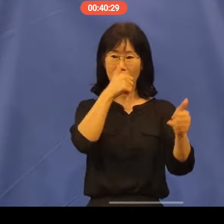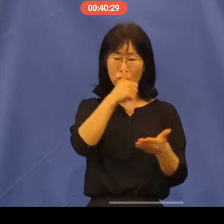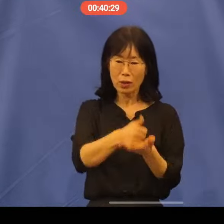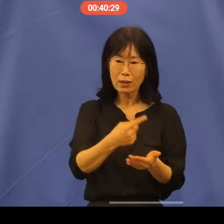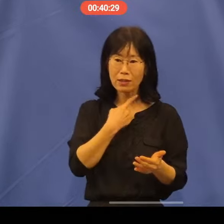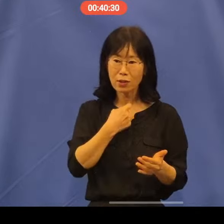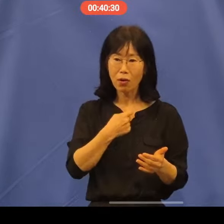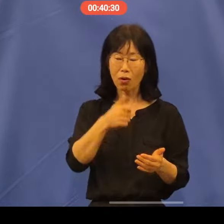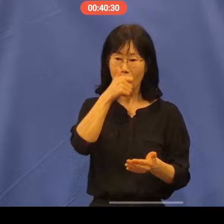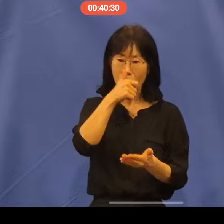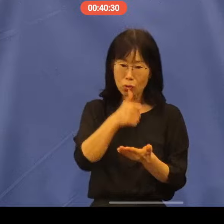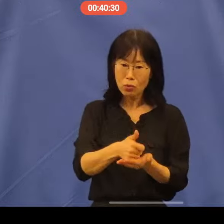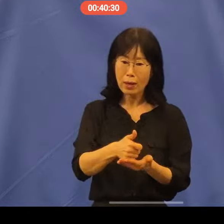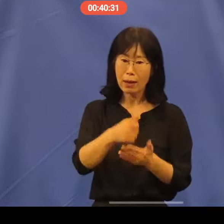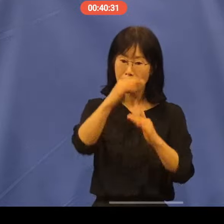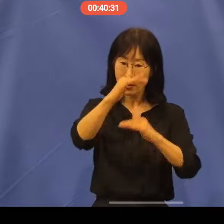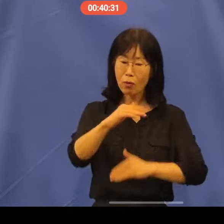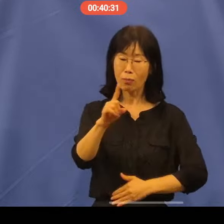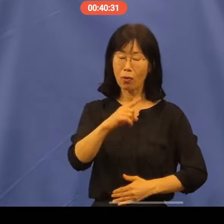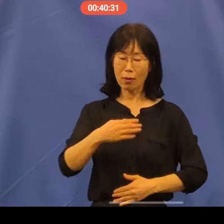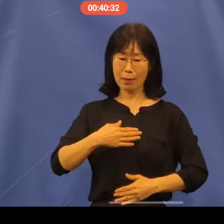때문에 나단 선지자 목 베면 끝나요.